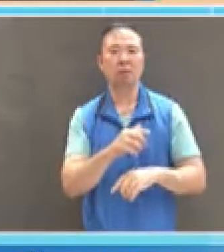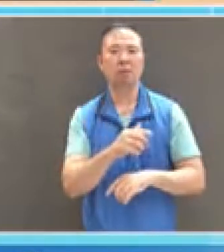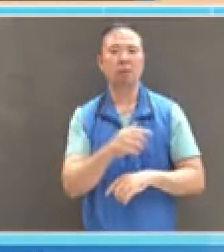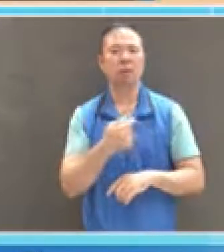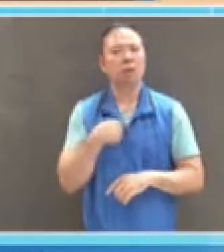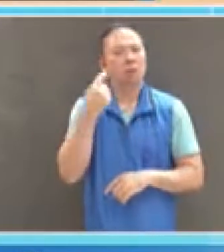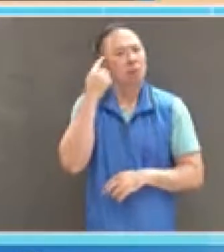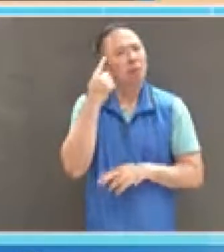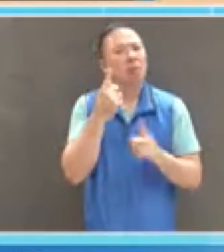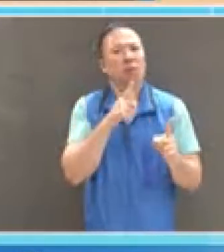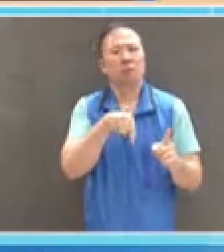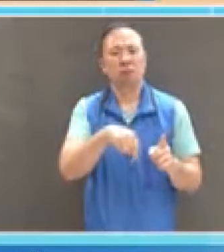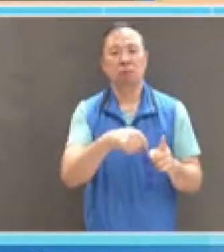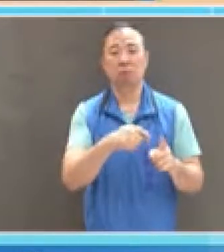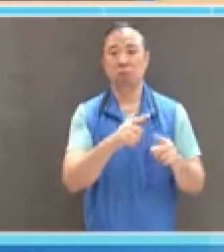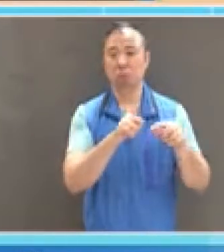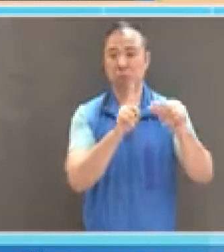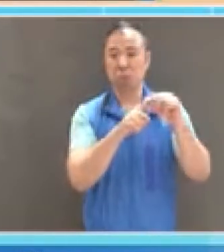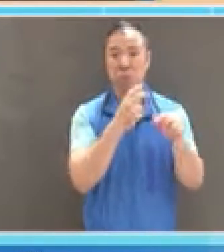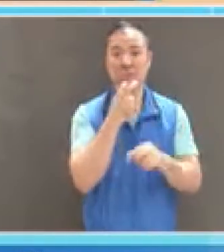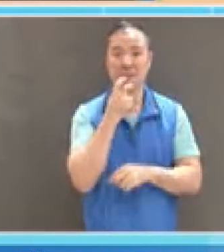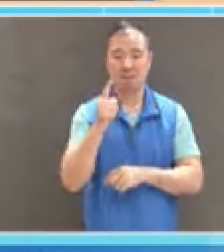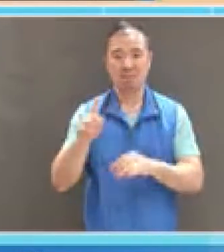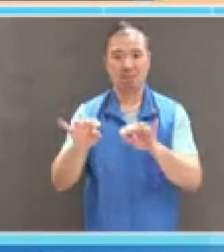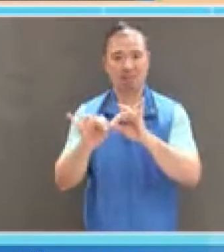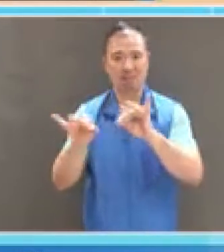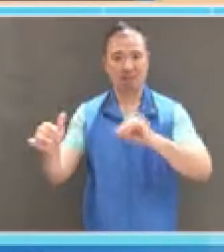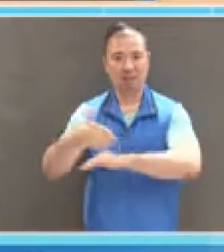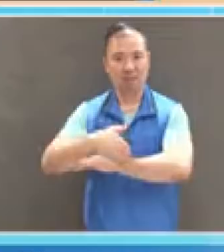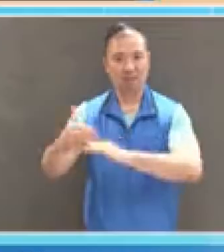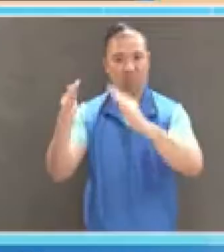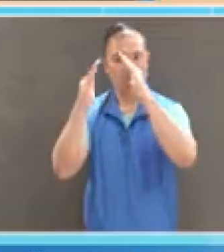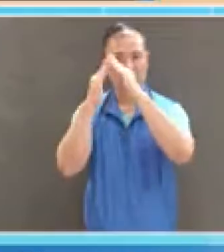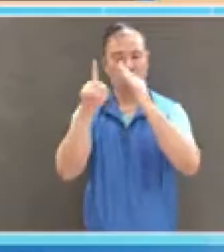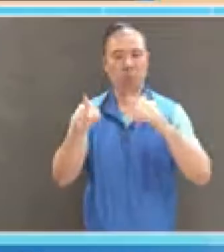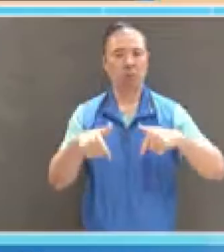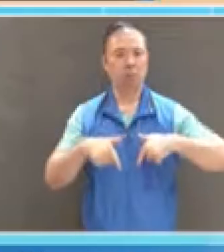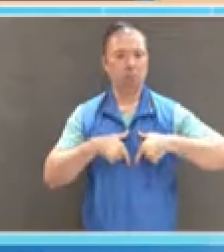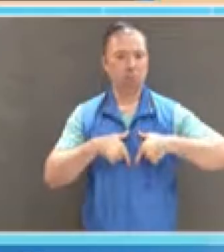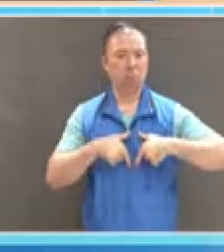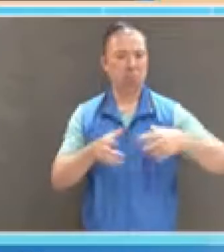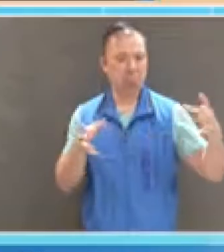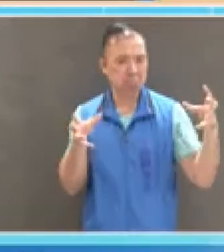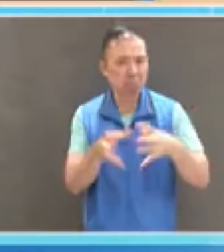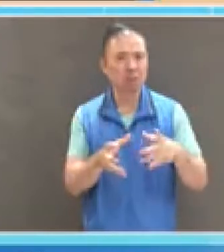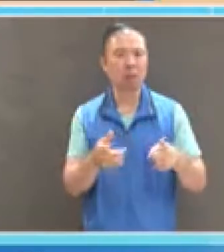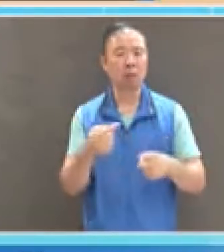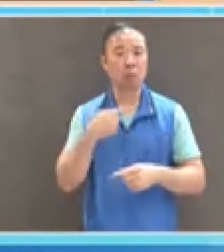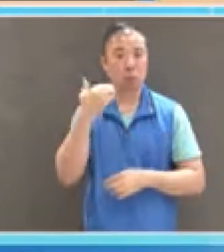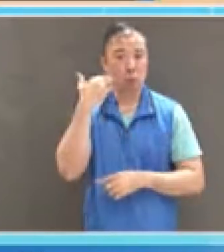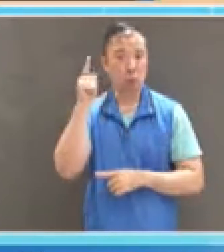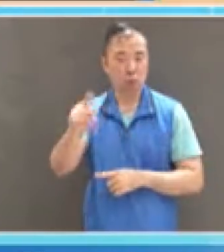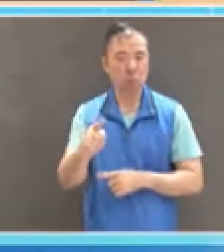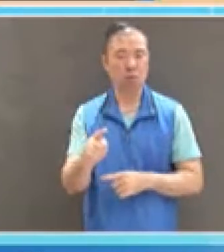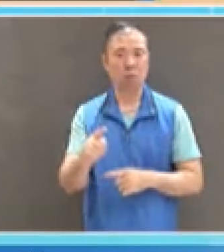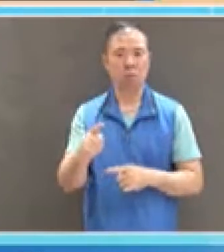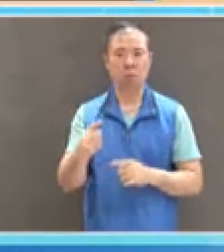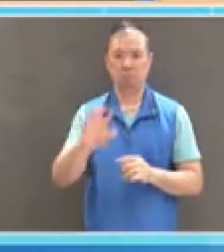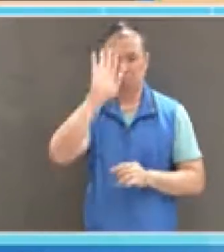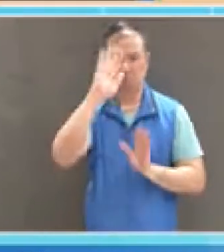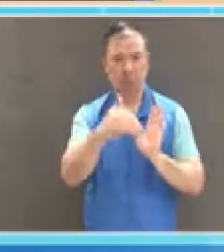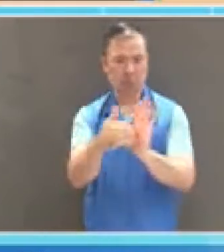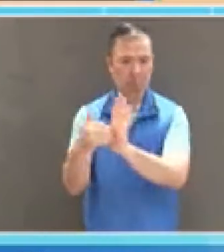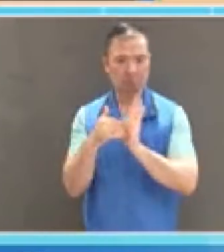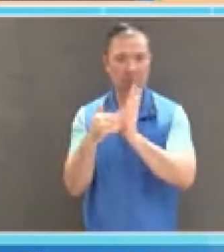心，所以我拢尊重，因为作战不能有二心。所以接到的代志，我